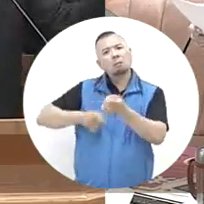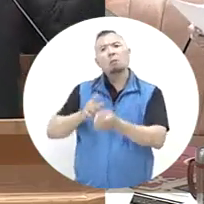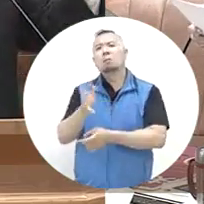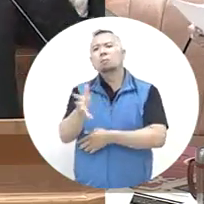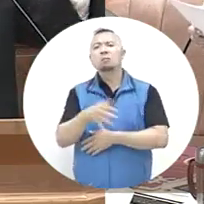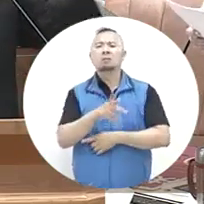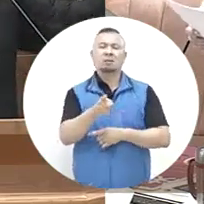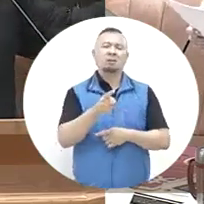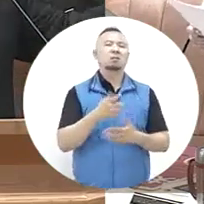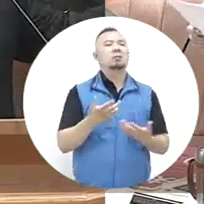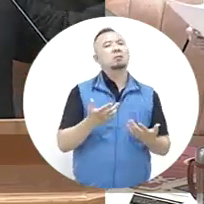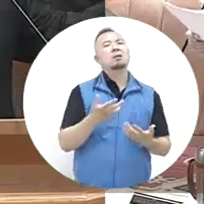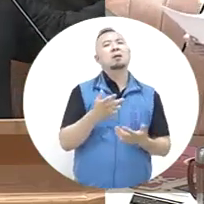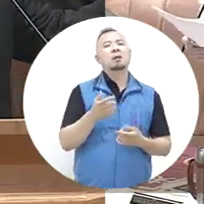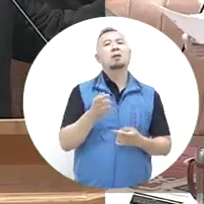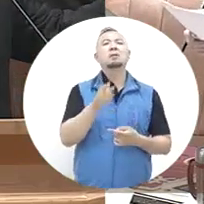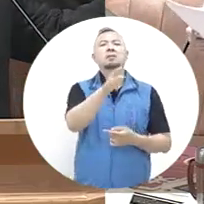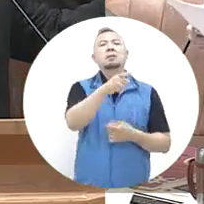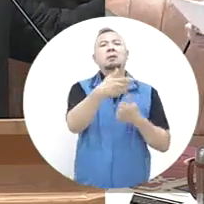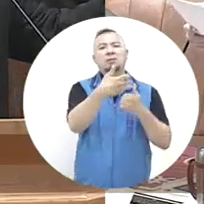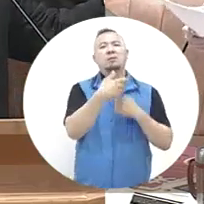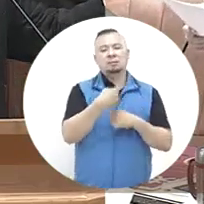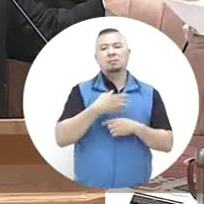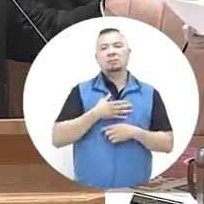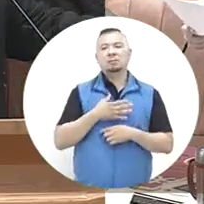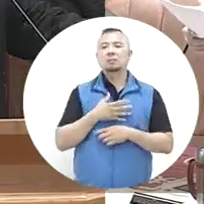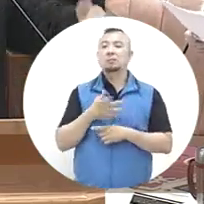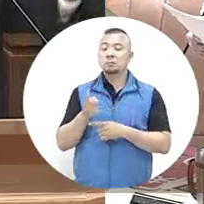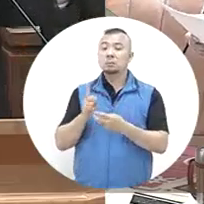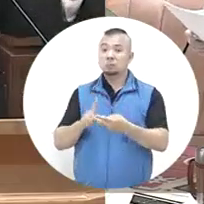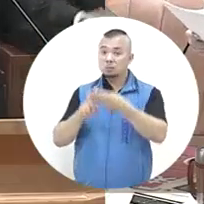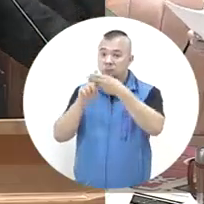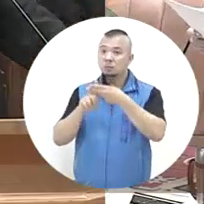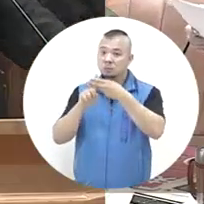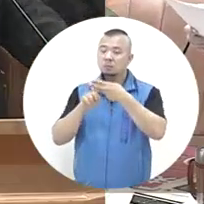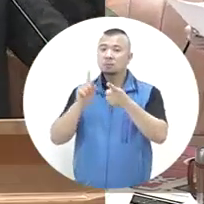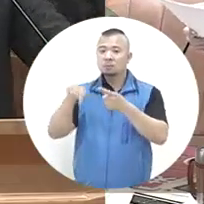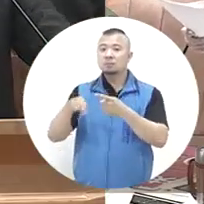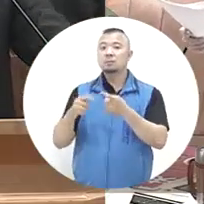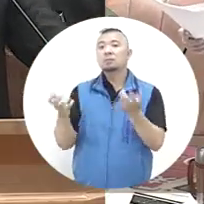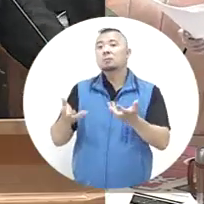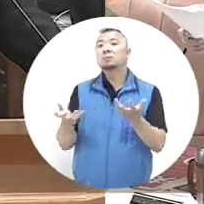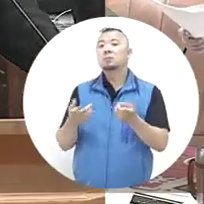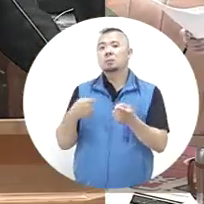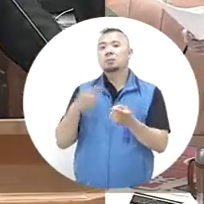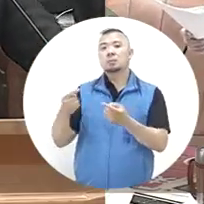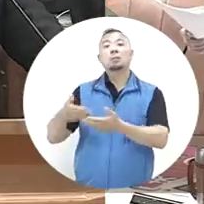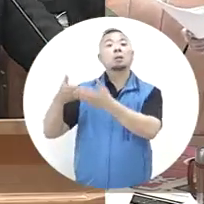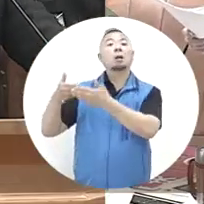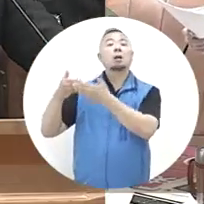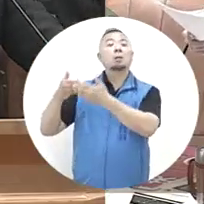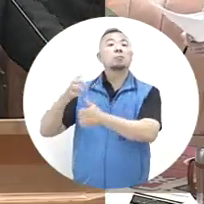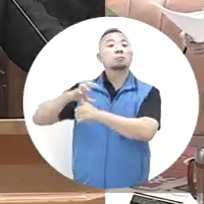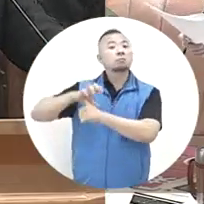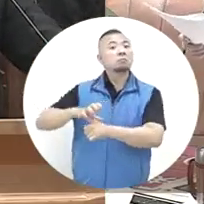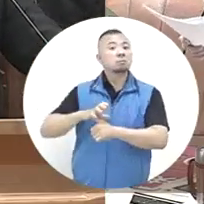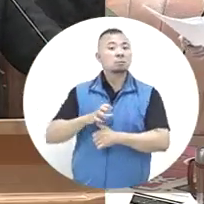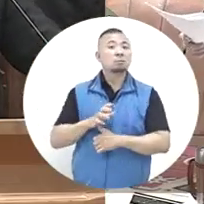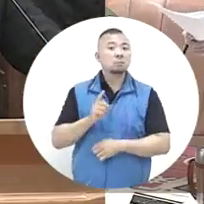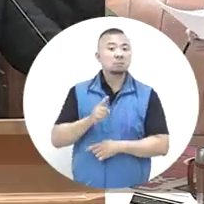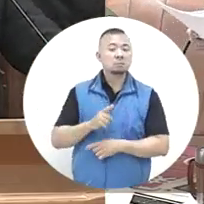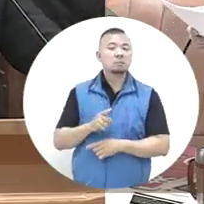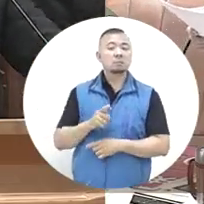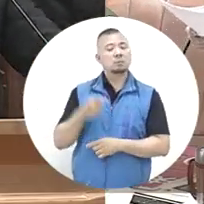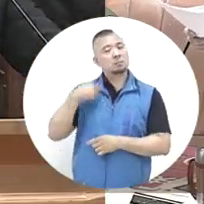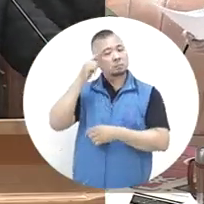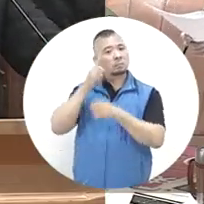也有 我也知道你们想要找 最主要的原因。那我帮市长，我这边的答案就是中国打压嘛，就是中国打压。那您觉得这有